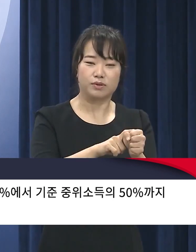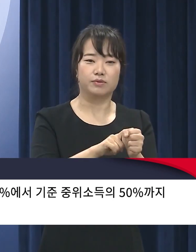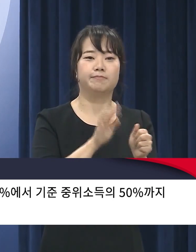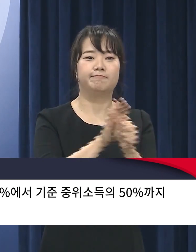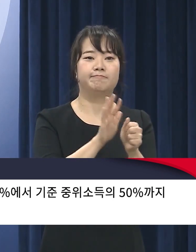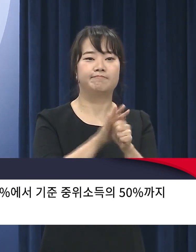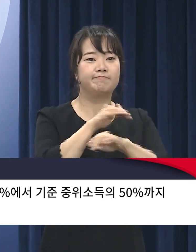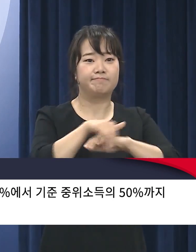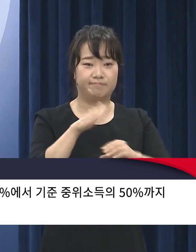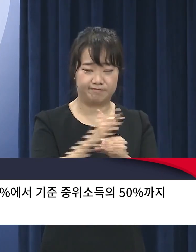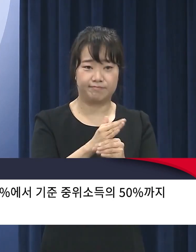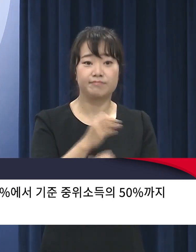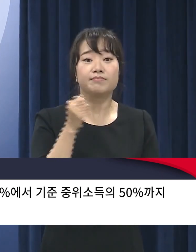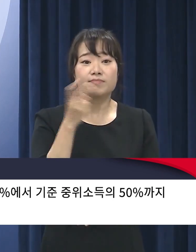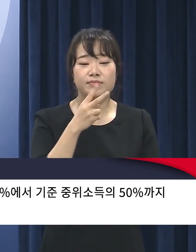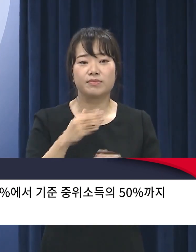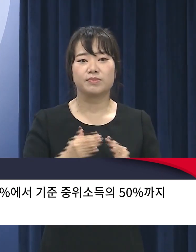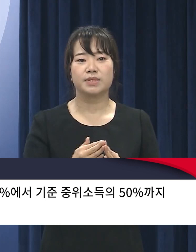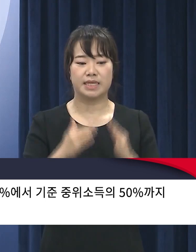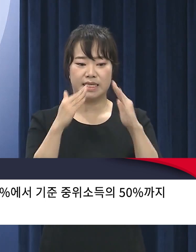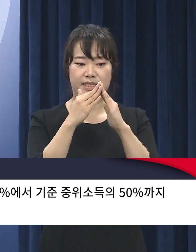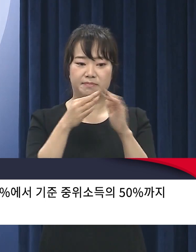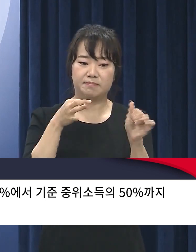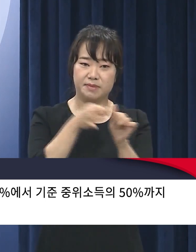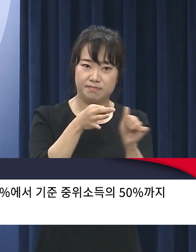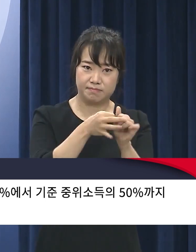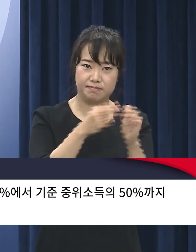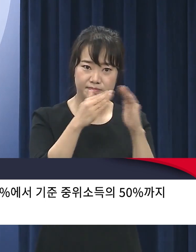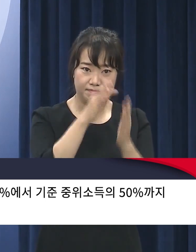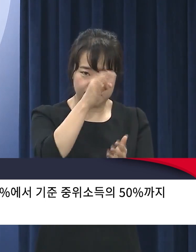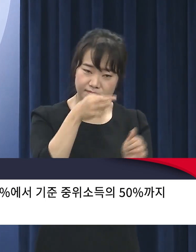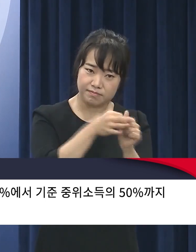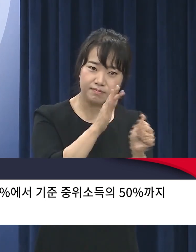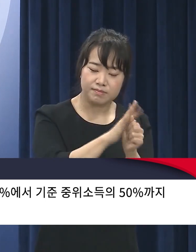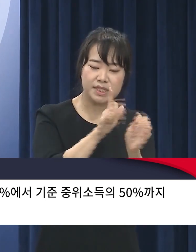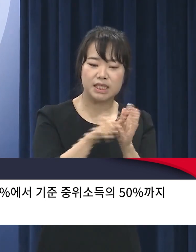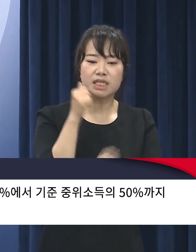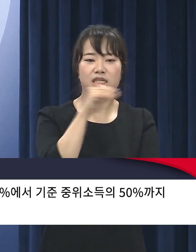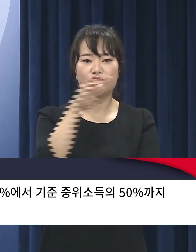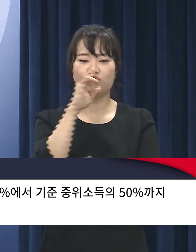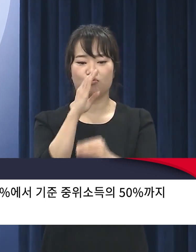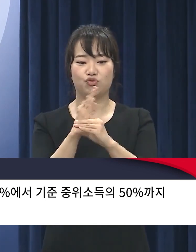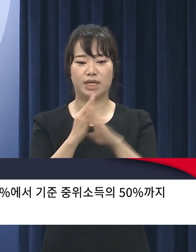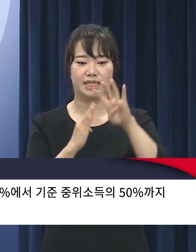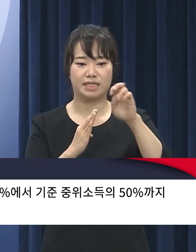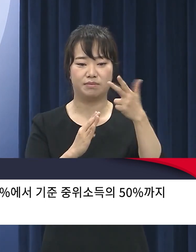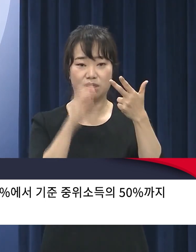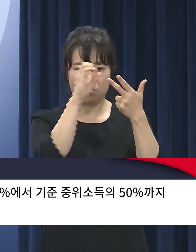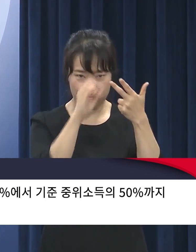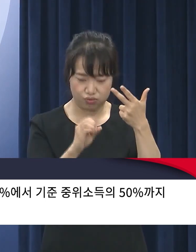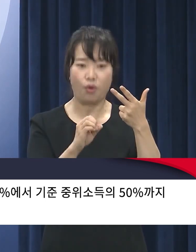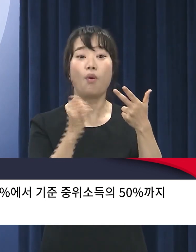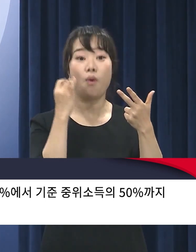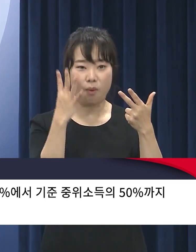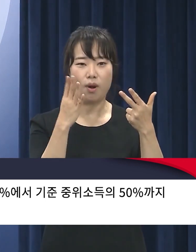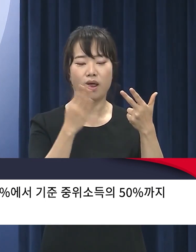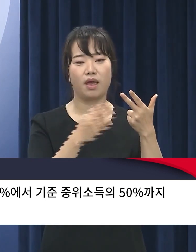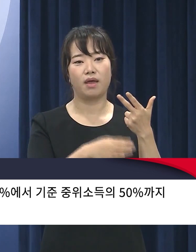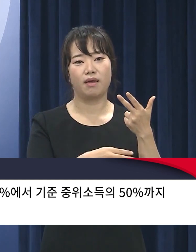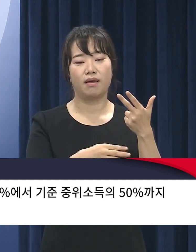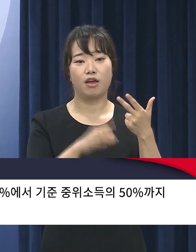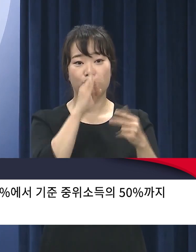합니다. 또한 주거급여 선정 기준을 현행 기준 중위소득의 47%에서